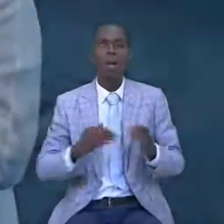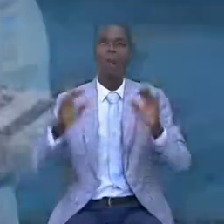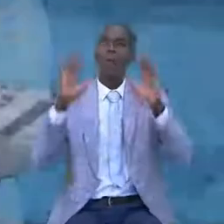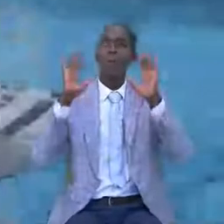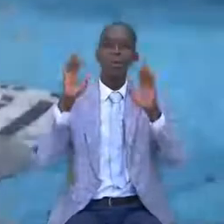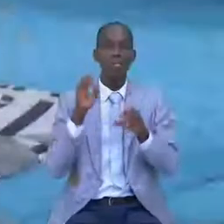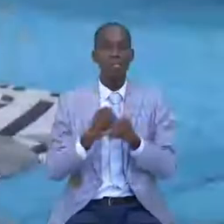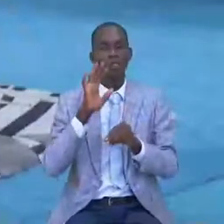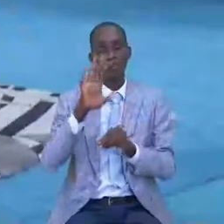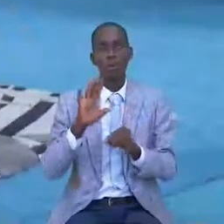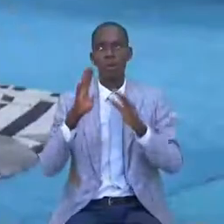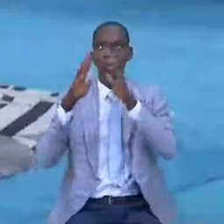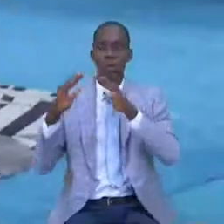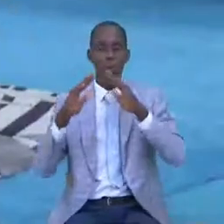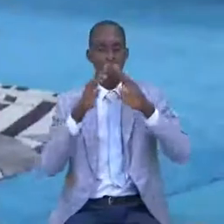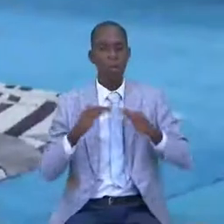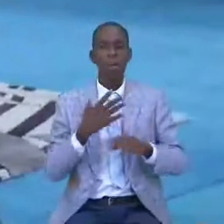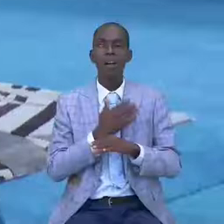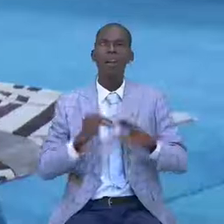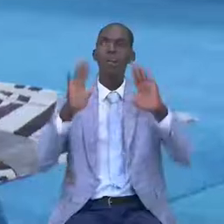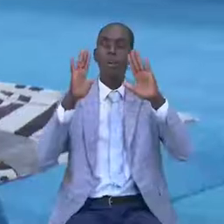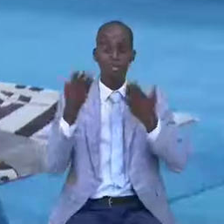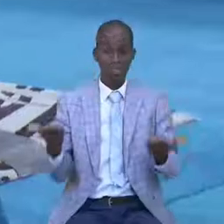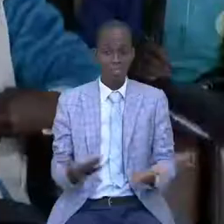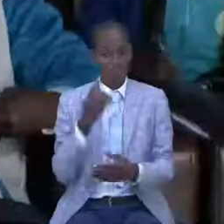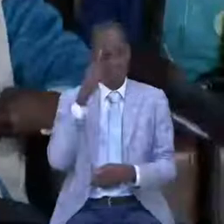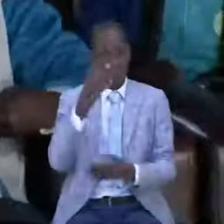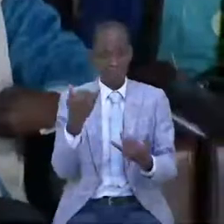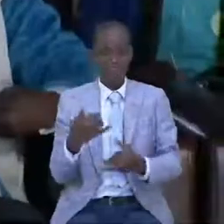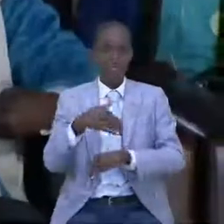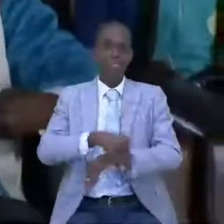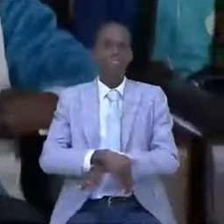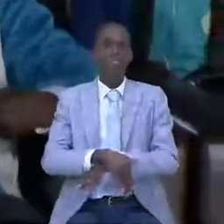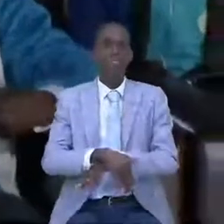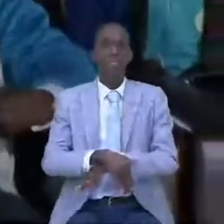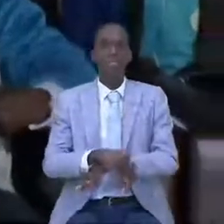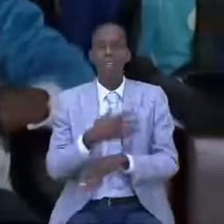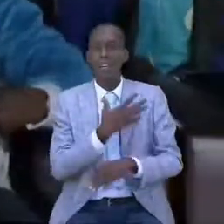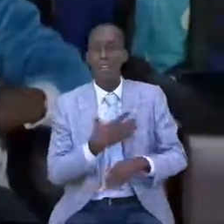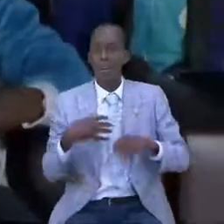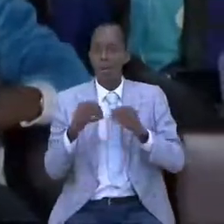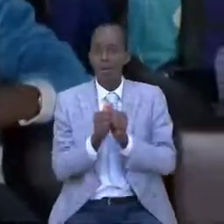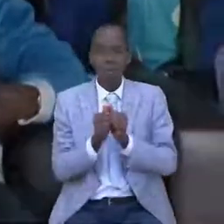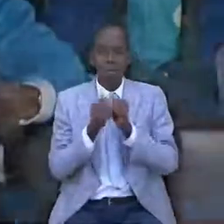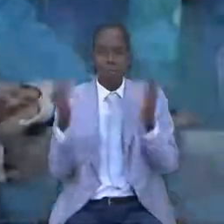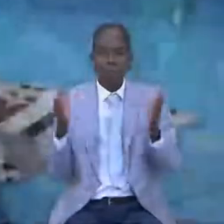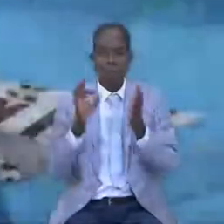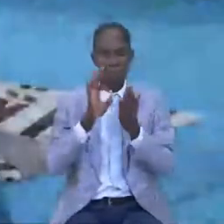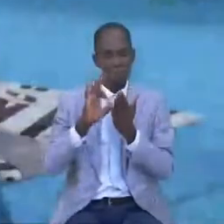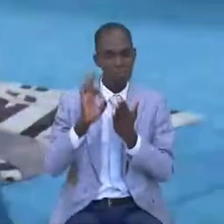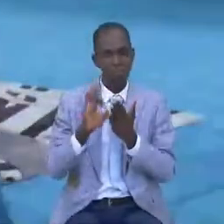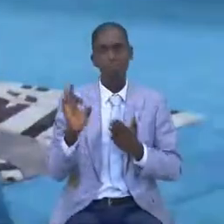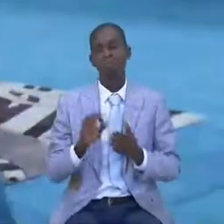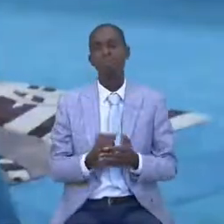votre esprit, des merveilles dans votre famille, des merveilles dans votre communauté, des merveilles ici pour vous